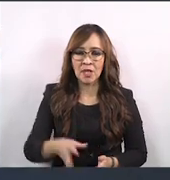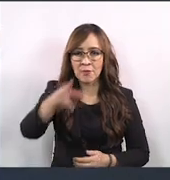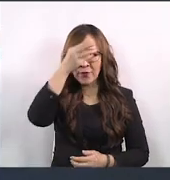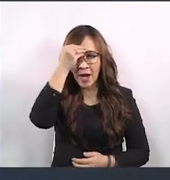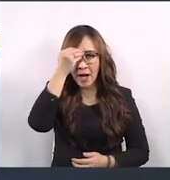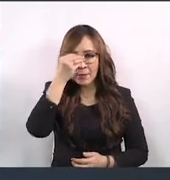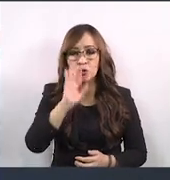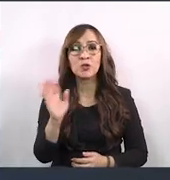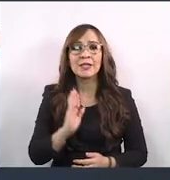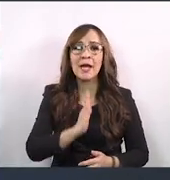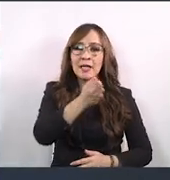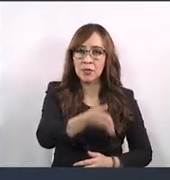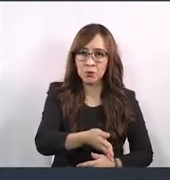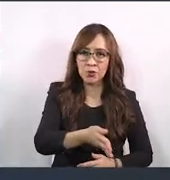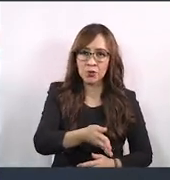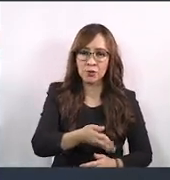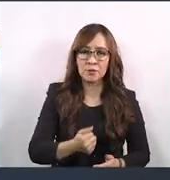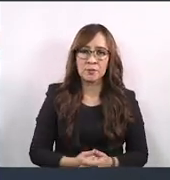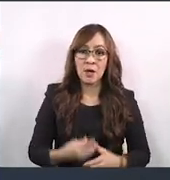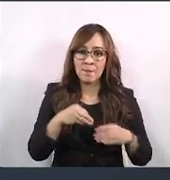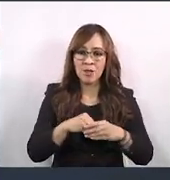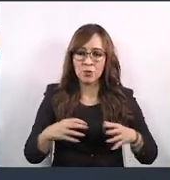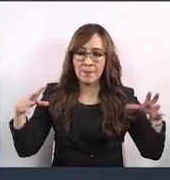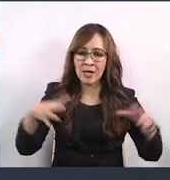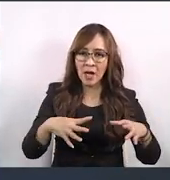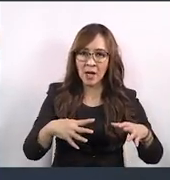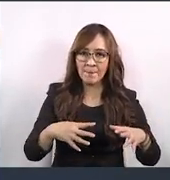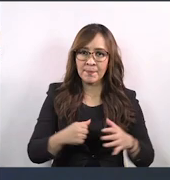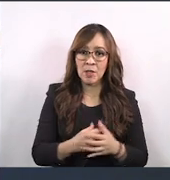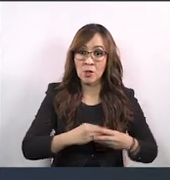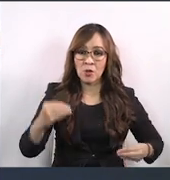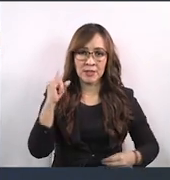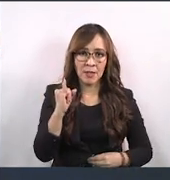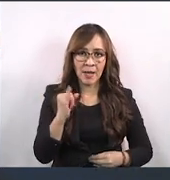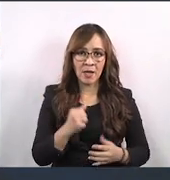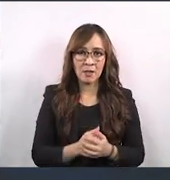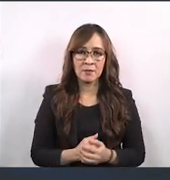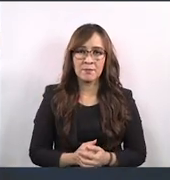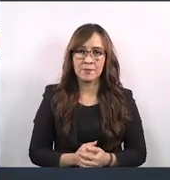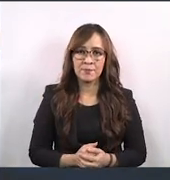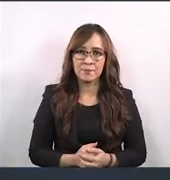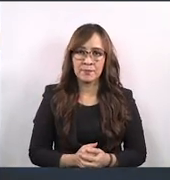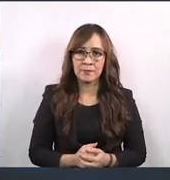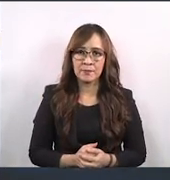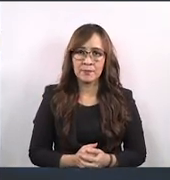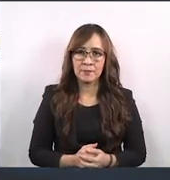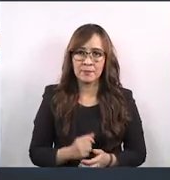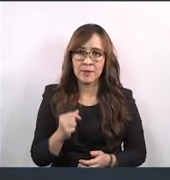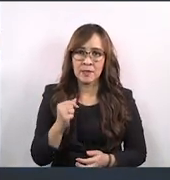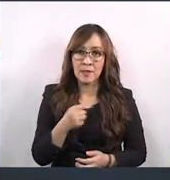keluarga-keluarga Kristen menghancurkan gereja menghancurkan hamba batuan dengan Roy sembel ini maka dia berdiri tegak dan tahu persis